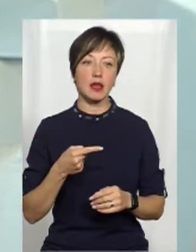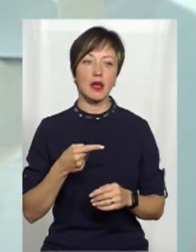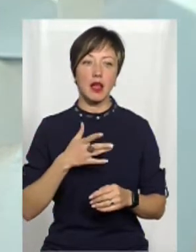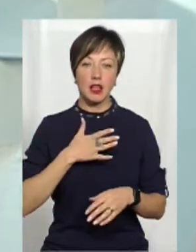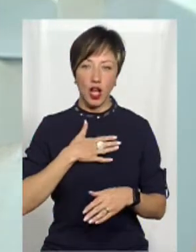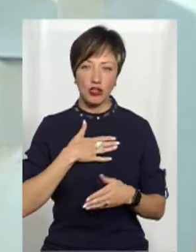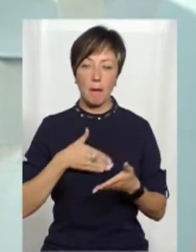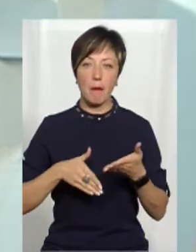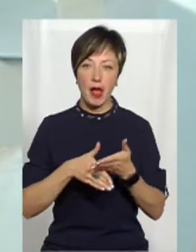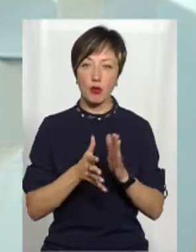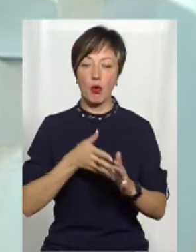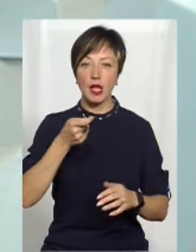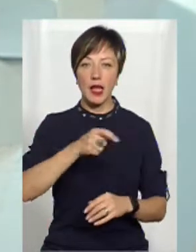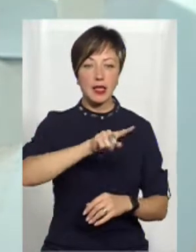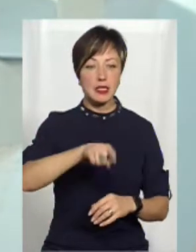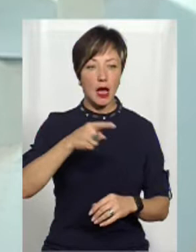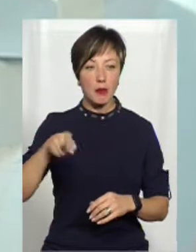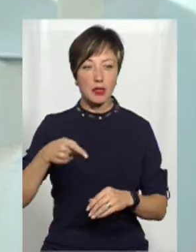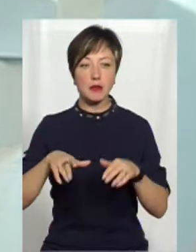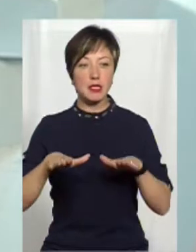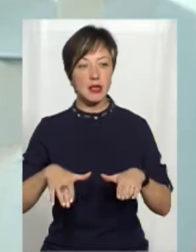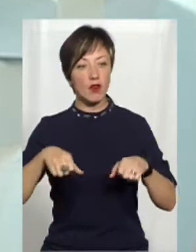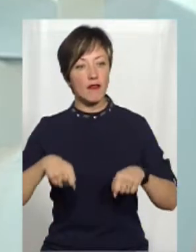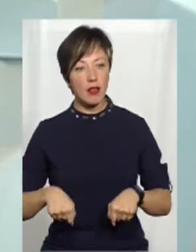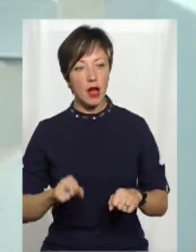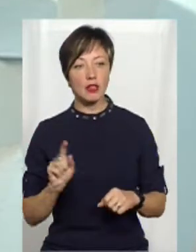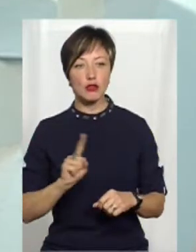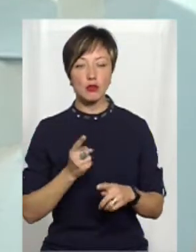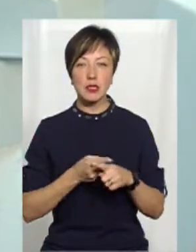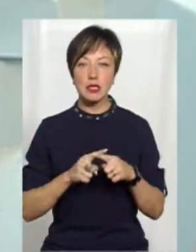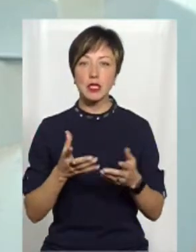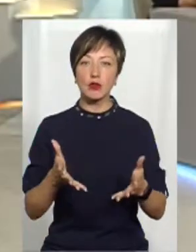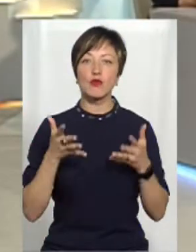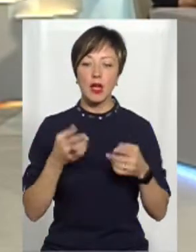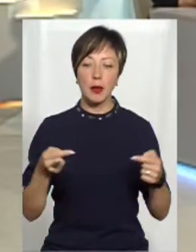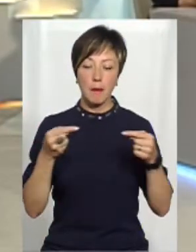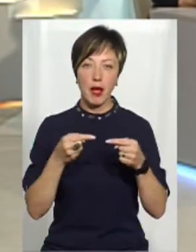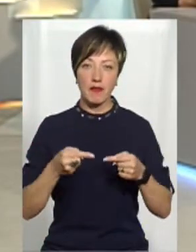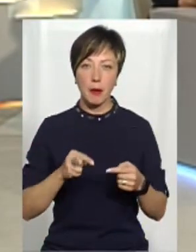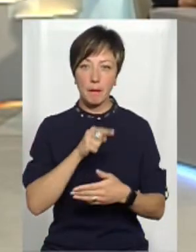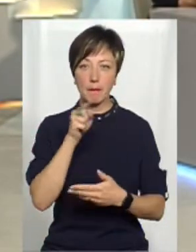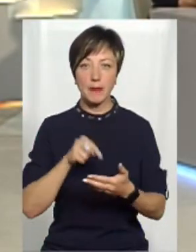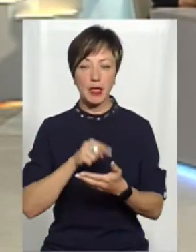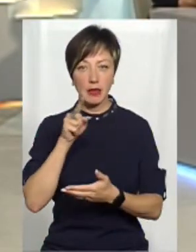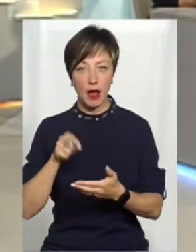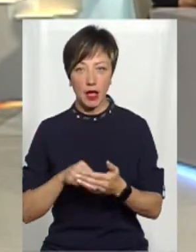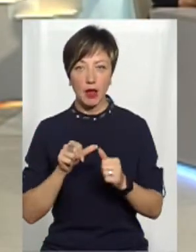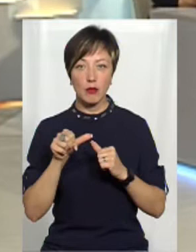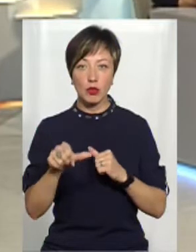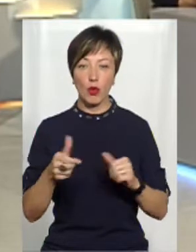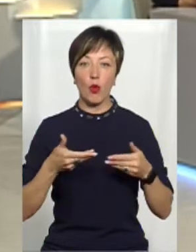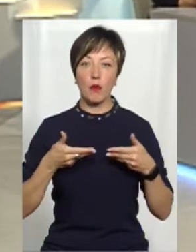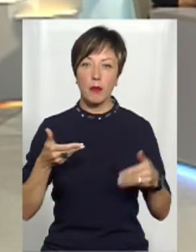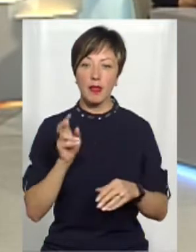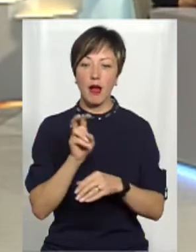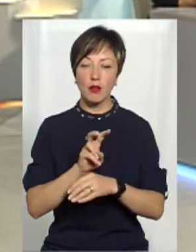моніторингу такого, це подання запитів до місцевої влади для того, щоб з'ясувати певні питання. Крім того, ми